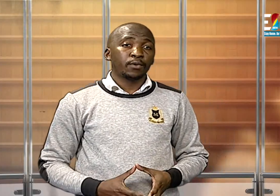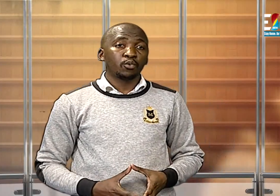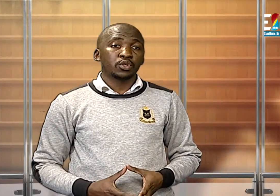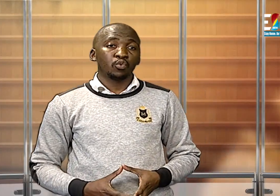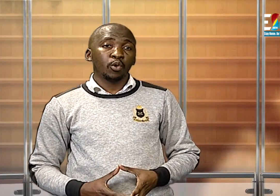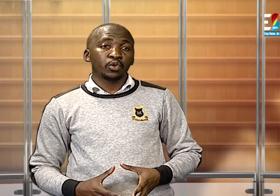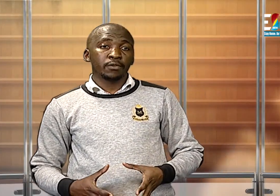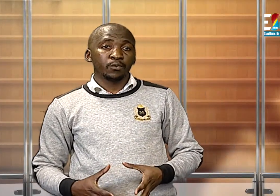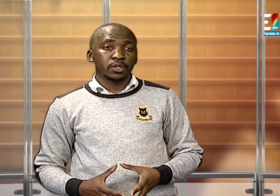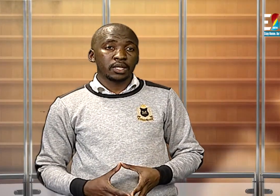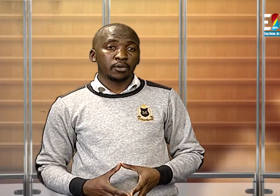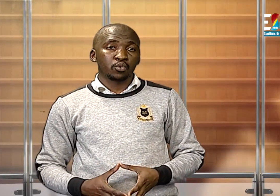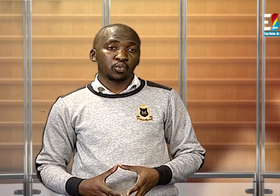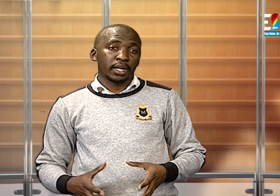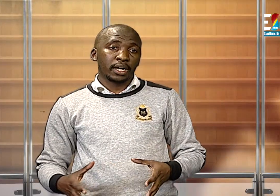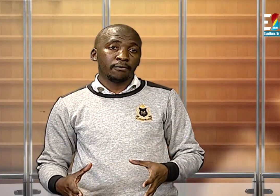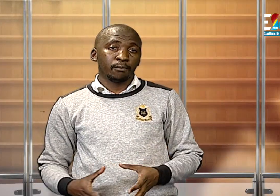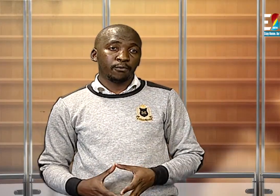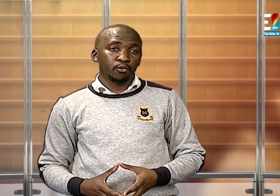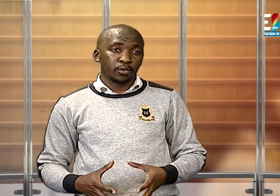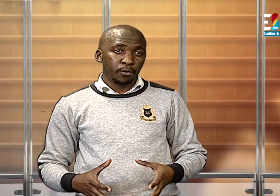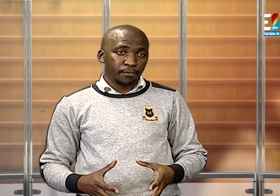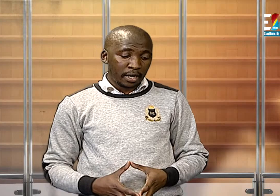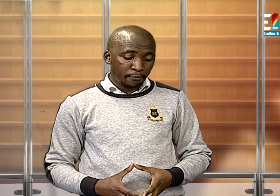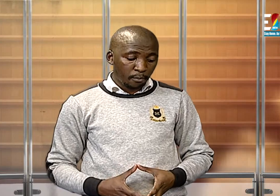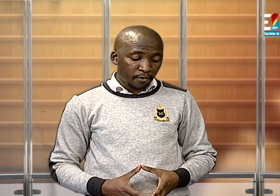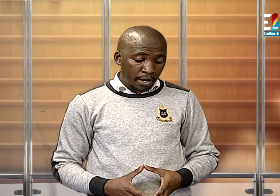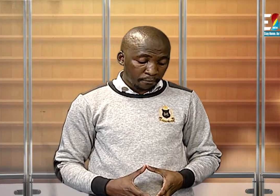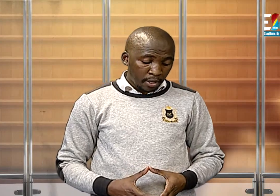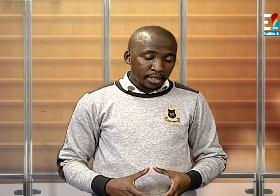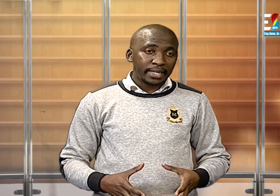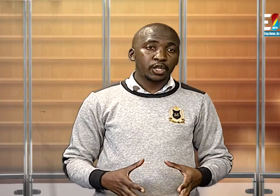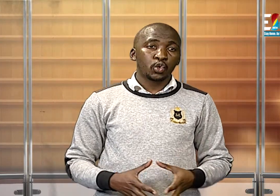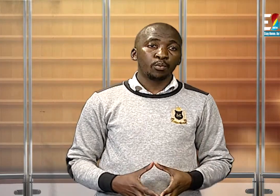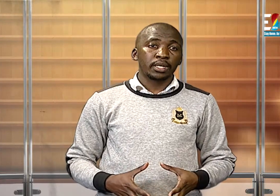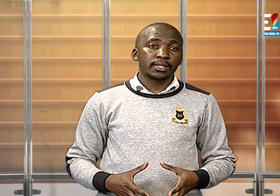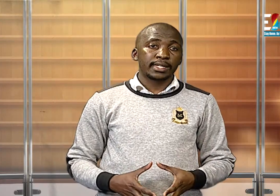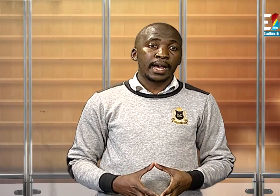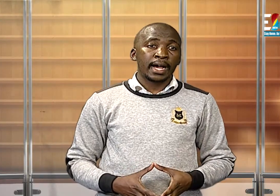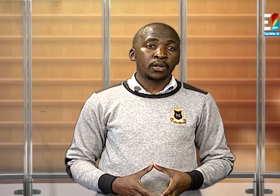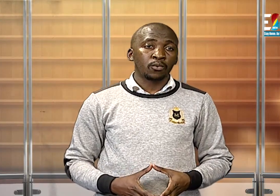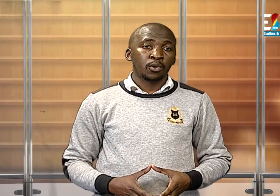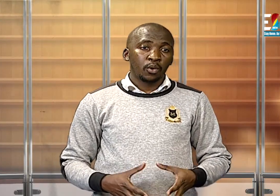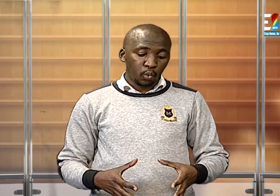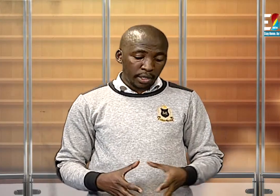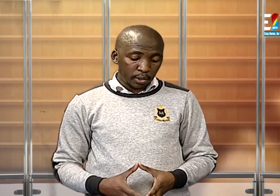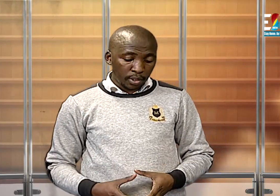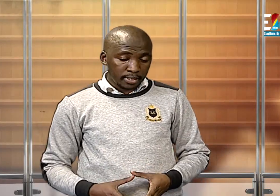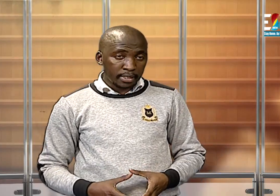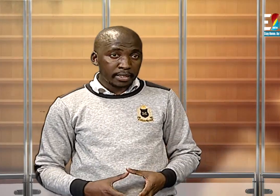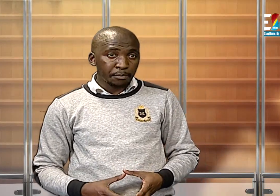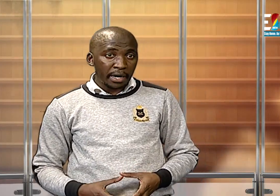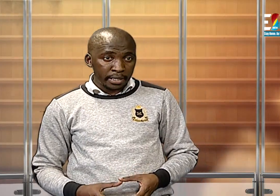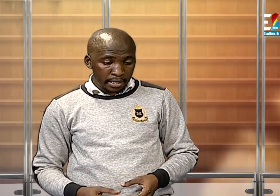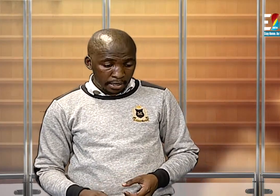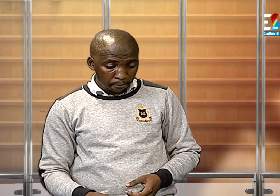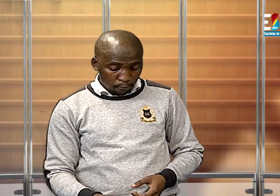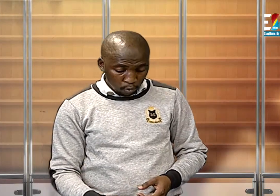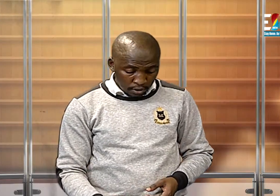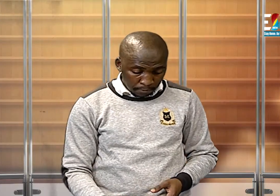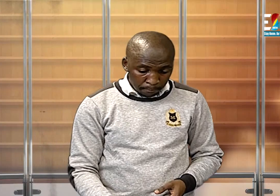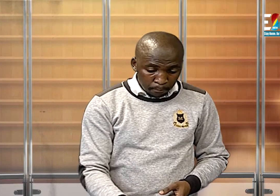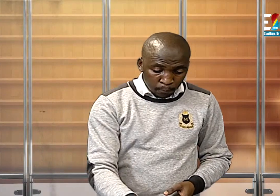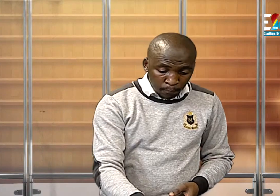mfundzi lokufuna ukuthi ube utifunzile kusukela ka form 4 uze uyofika ka form 5 tilishumi nesihlanu nguleto lesengitibalile